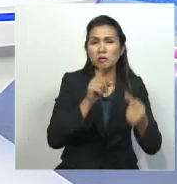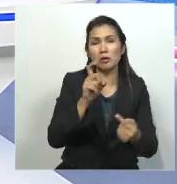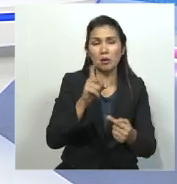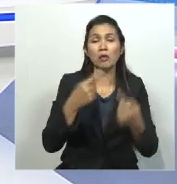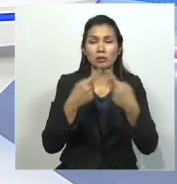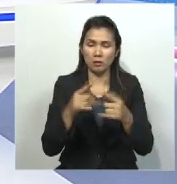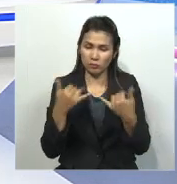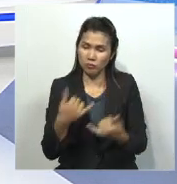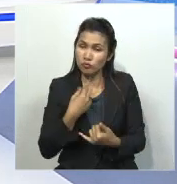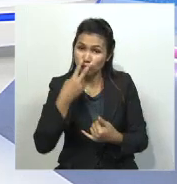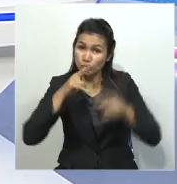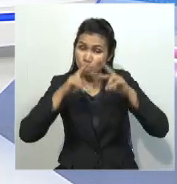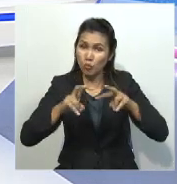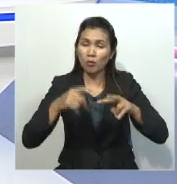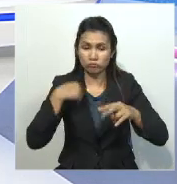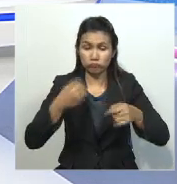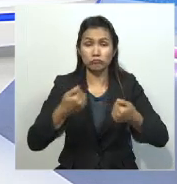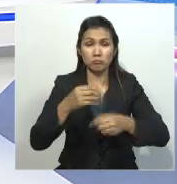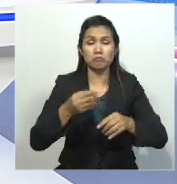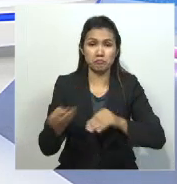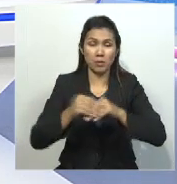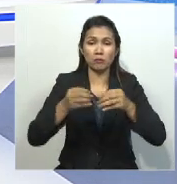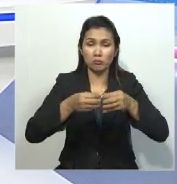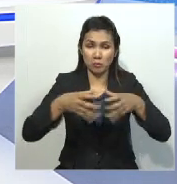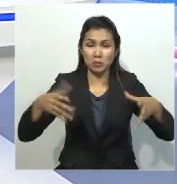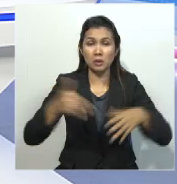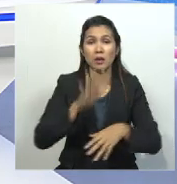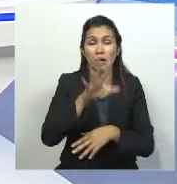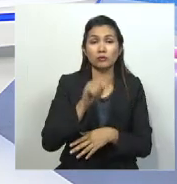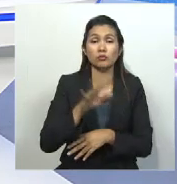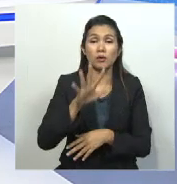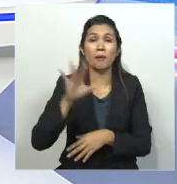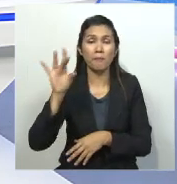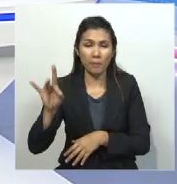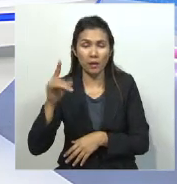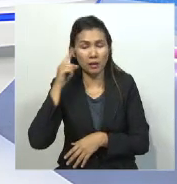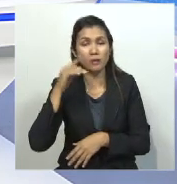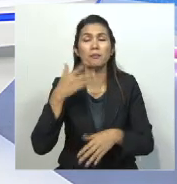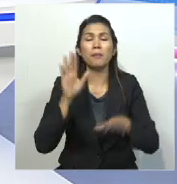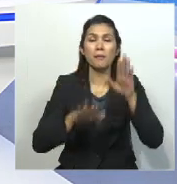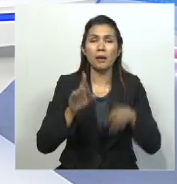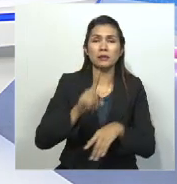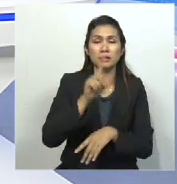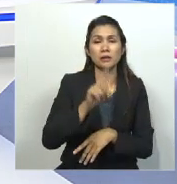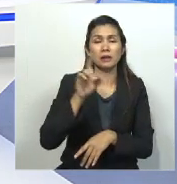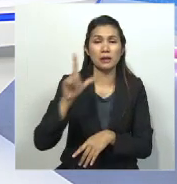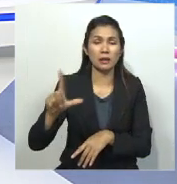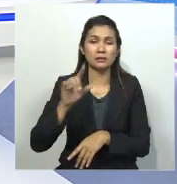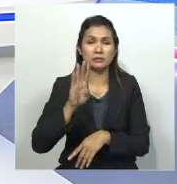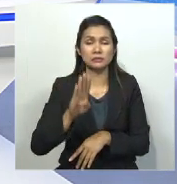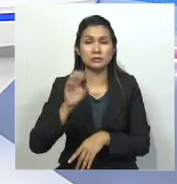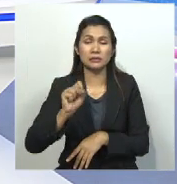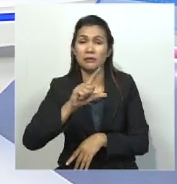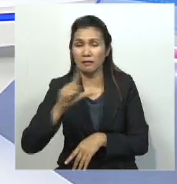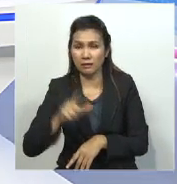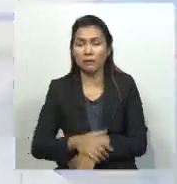ไว้แต่ถ้ามาดูแล้วเนี่ยยังถือว่าขยายตัวได้ดีถึง 5.58 มูลค่าเกือบ 1.4 ล้านล้านบาทค่ะน